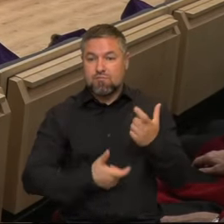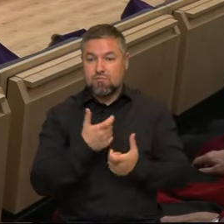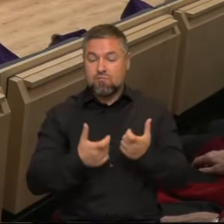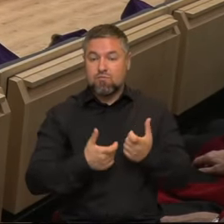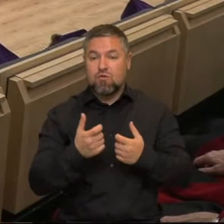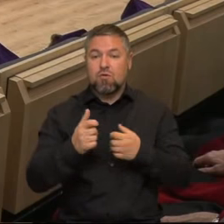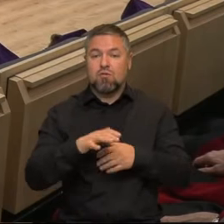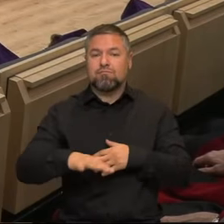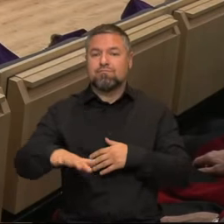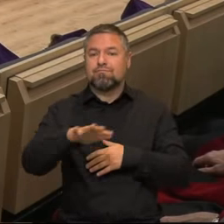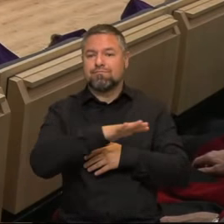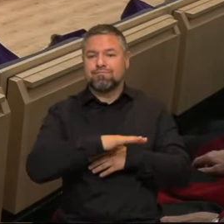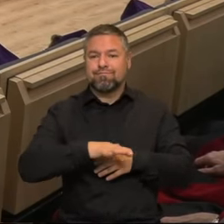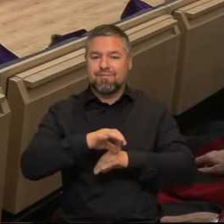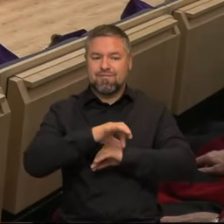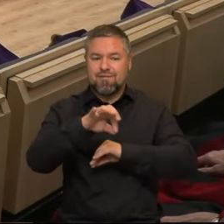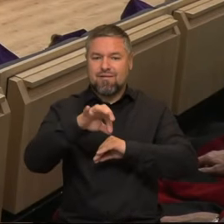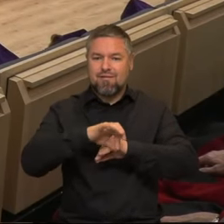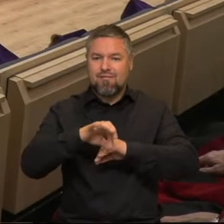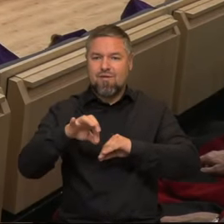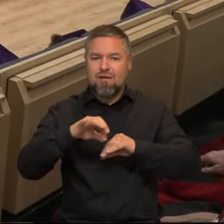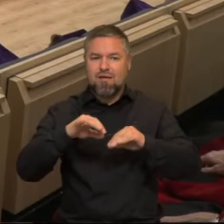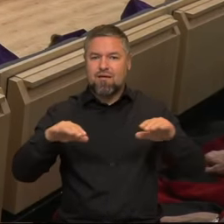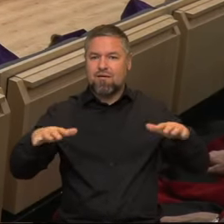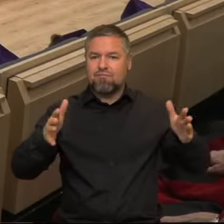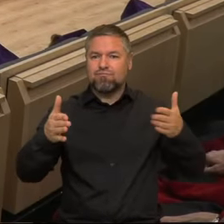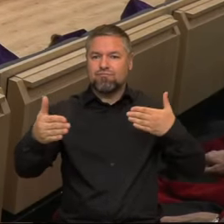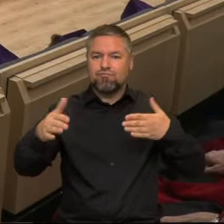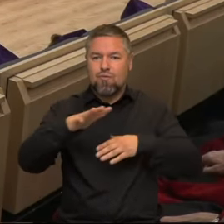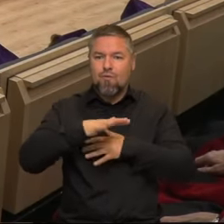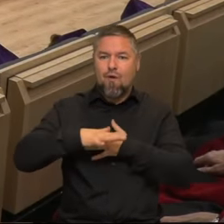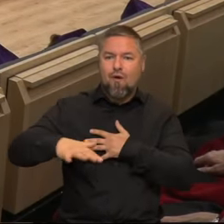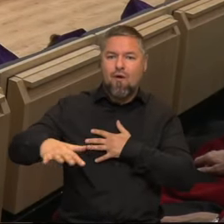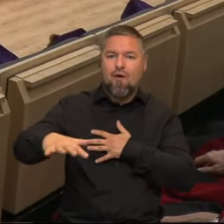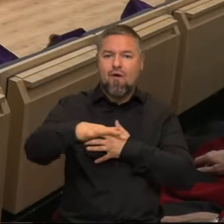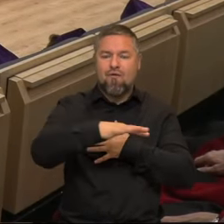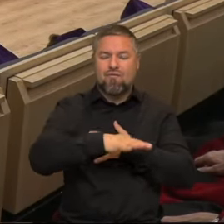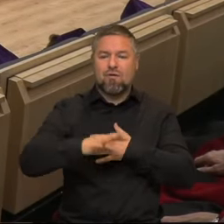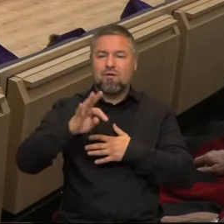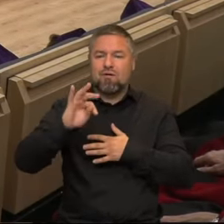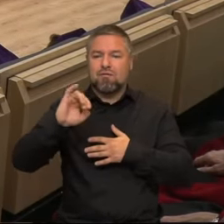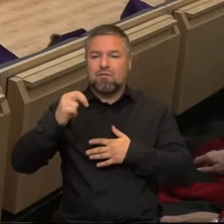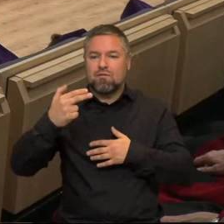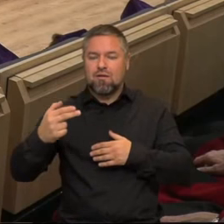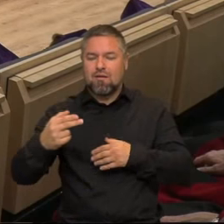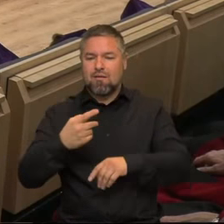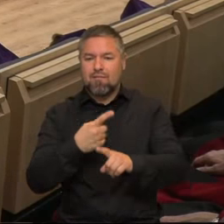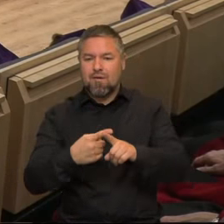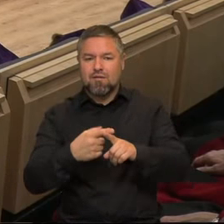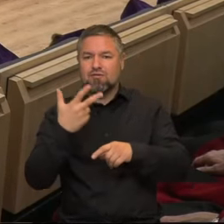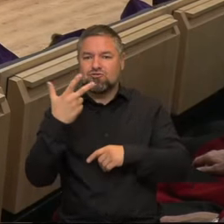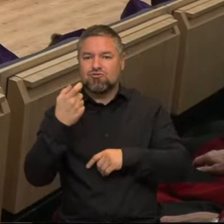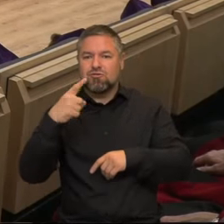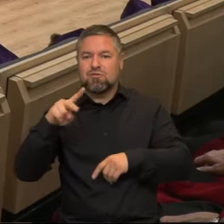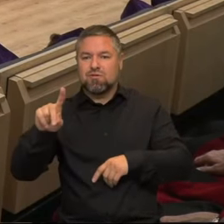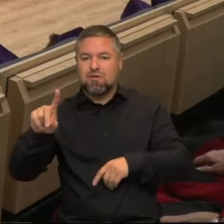Modyfikacja struktury geometrycznej powierzchni tytanowej wydruków 3D.